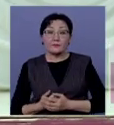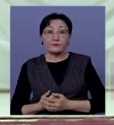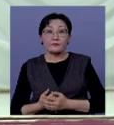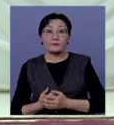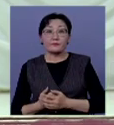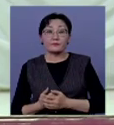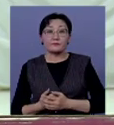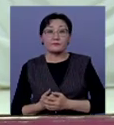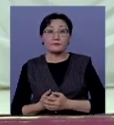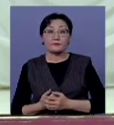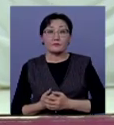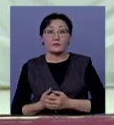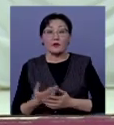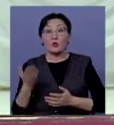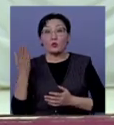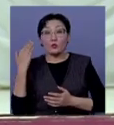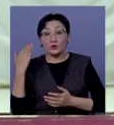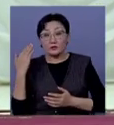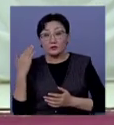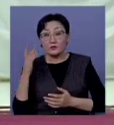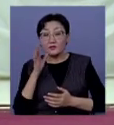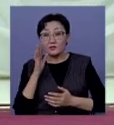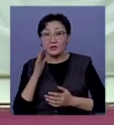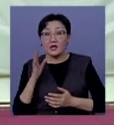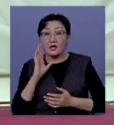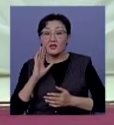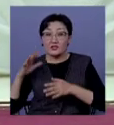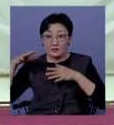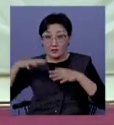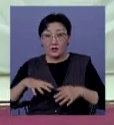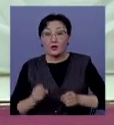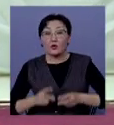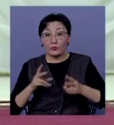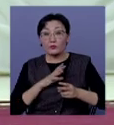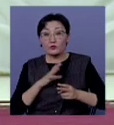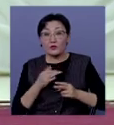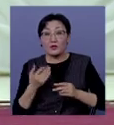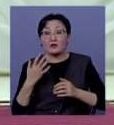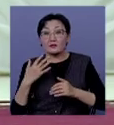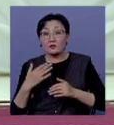Таңертең сел қаупі болып, сонда жүгіріп жүріп, міне арасынан